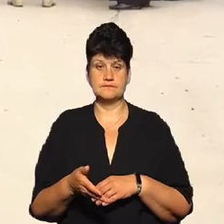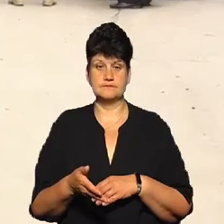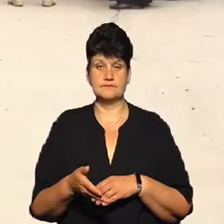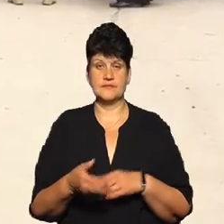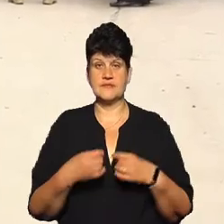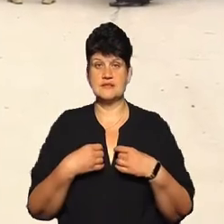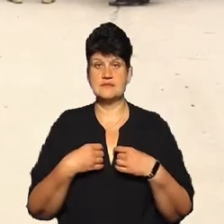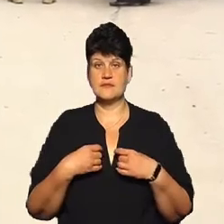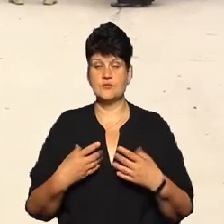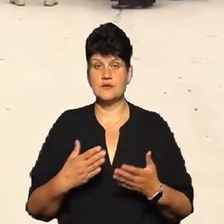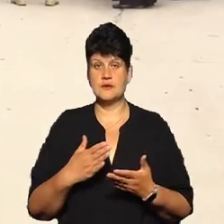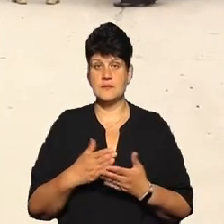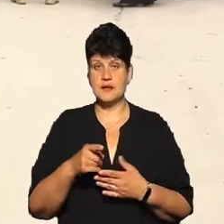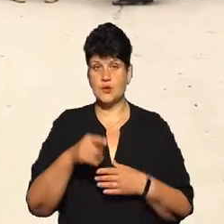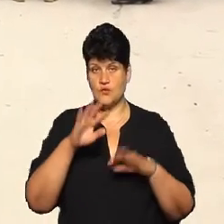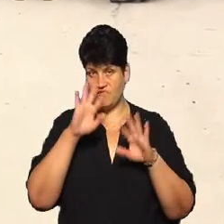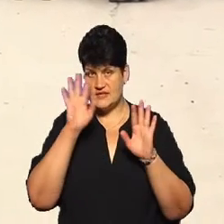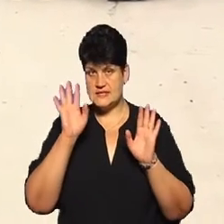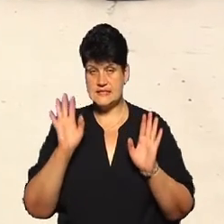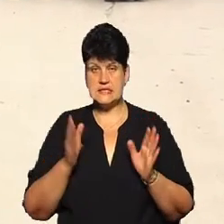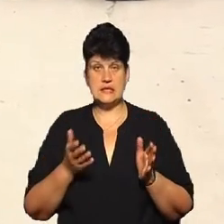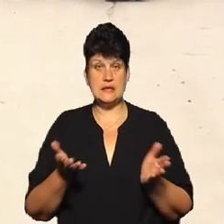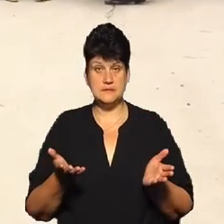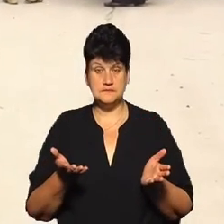відсвяткувати його весілля, але